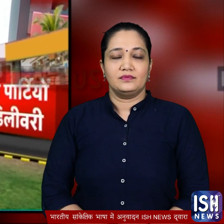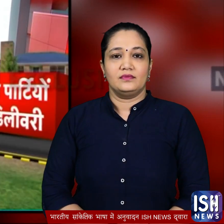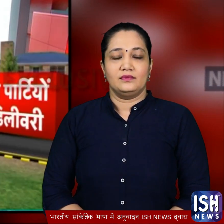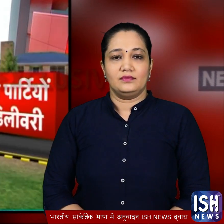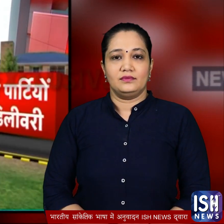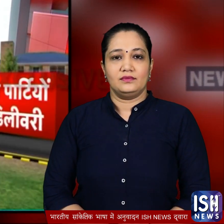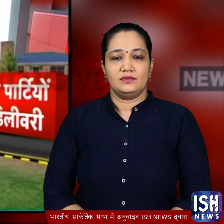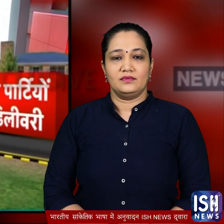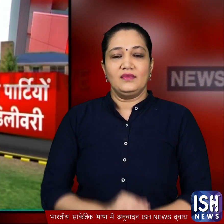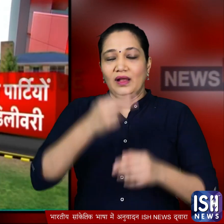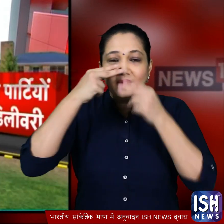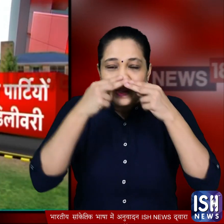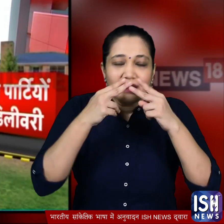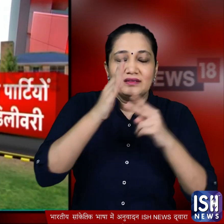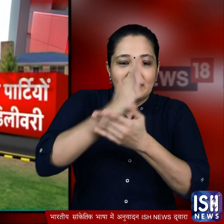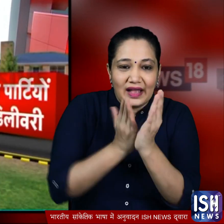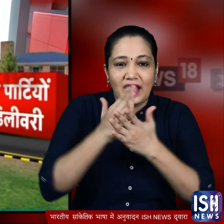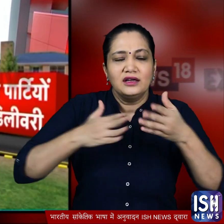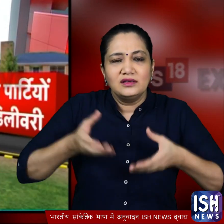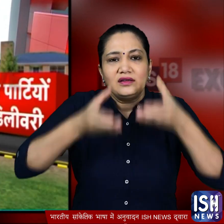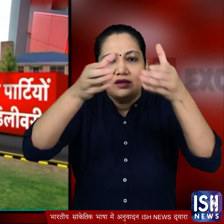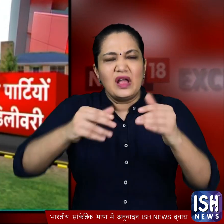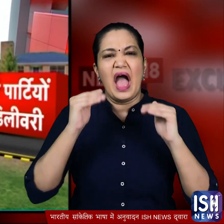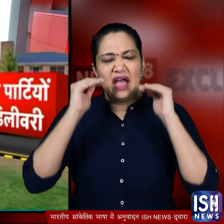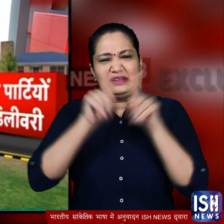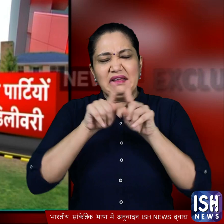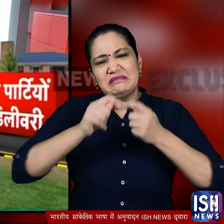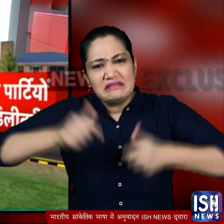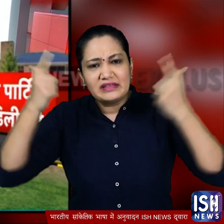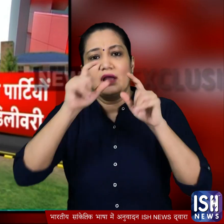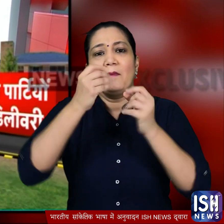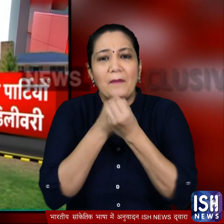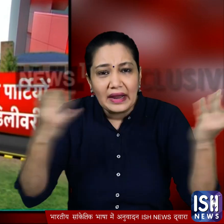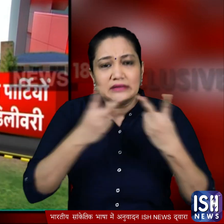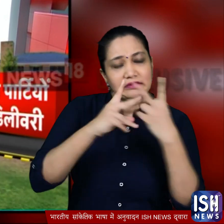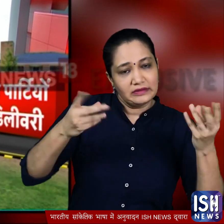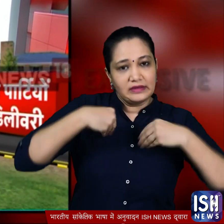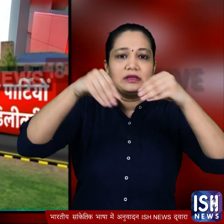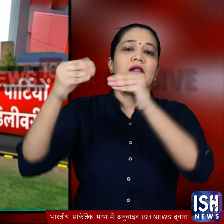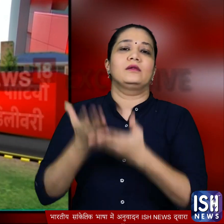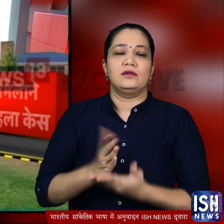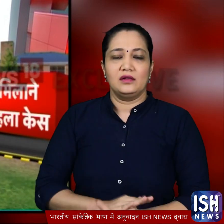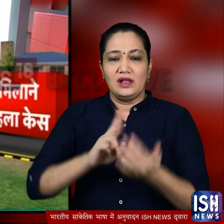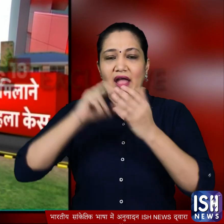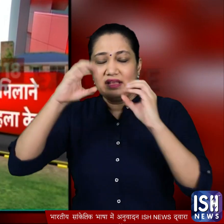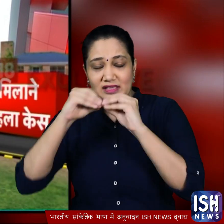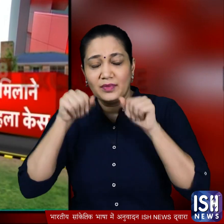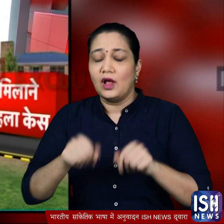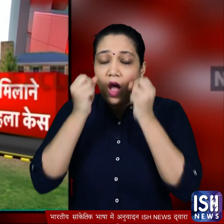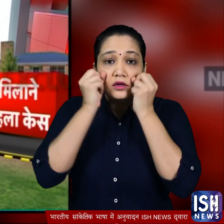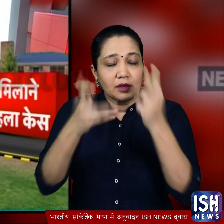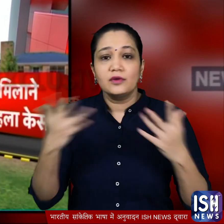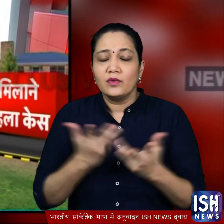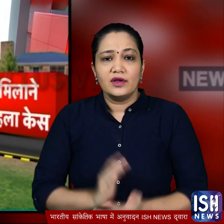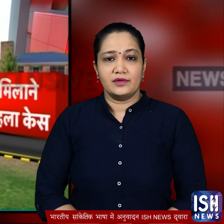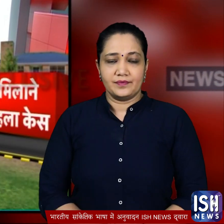पर इस ड्रग्स बेकरी का सामान हाई प्रोफाइल लोगों की पार्टी में भेजा जाता था। एनसीबी के लिए यह मामला इसलिए हैरान